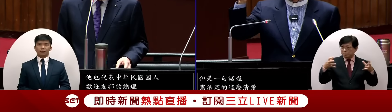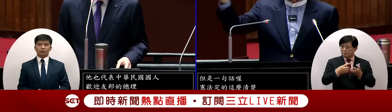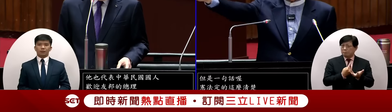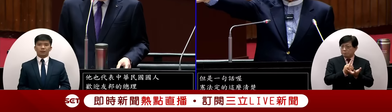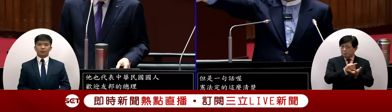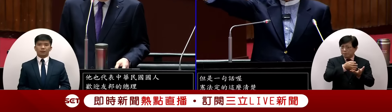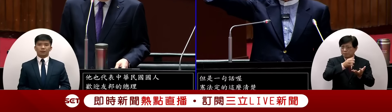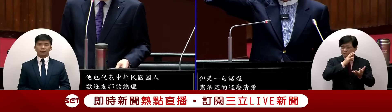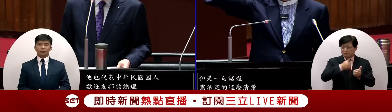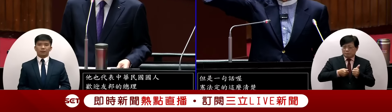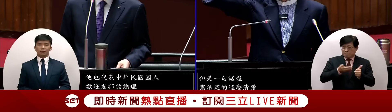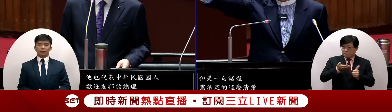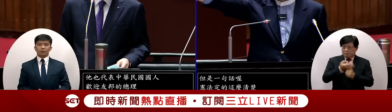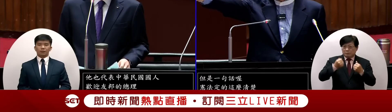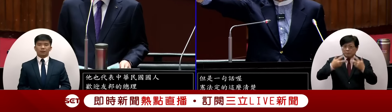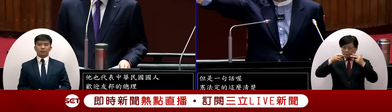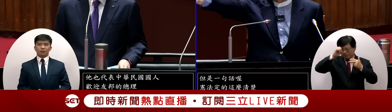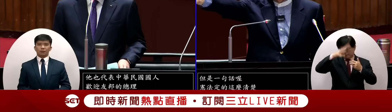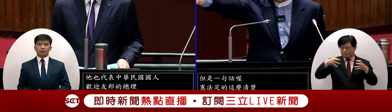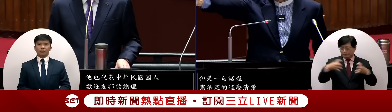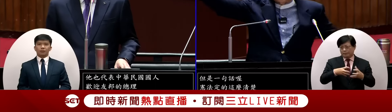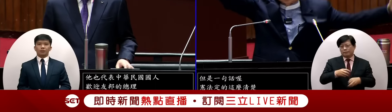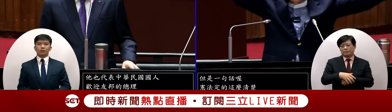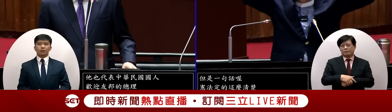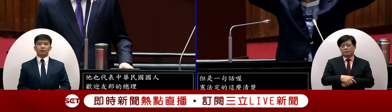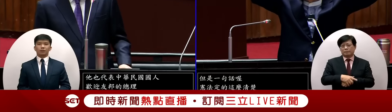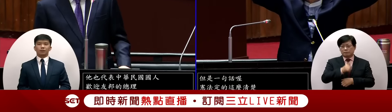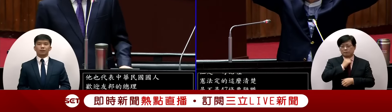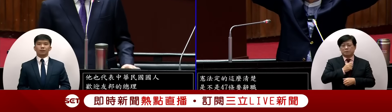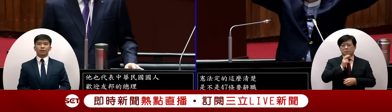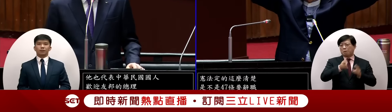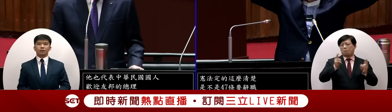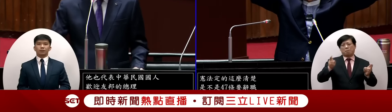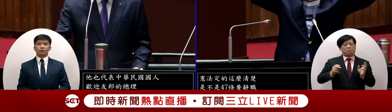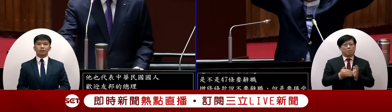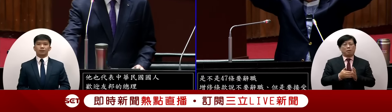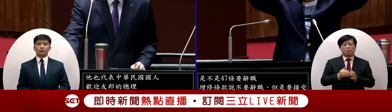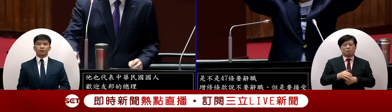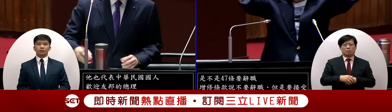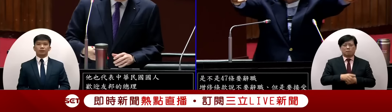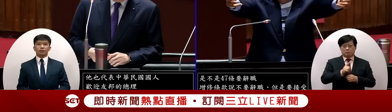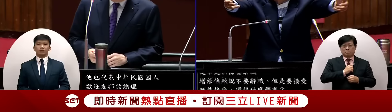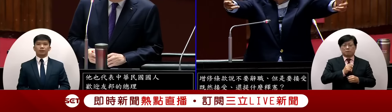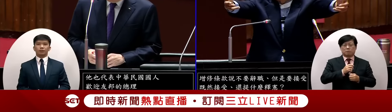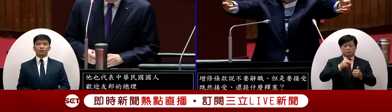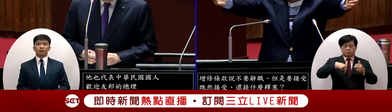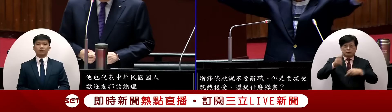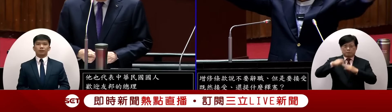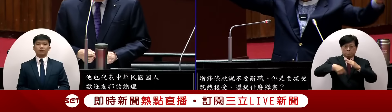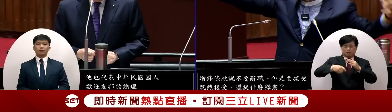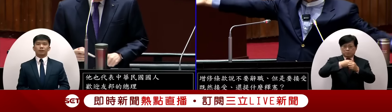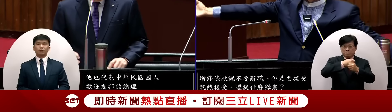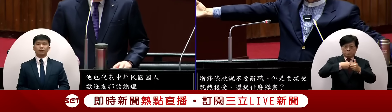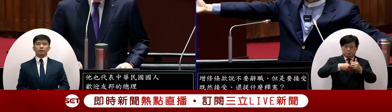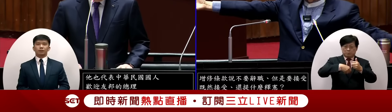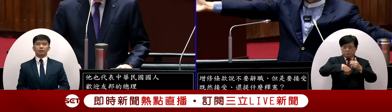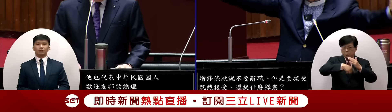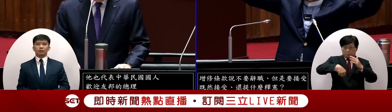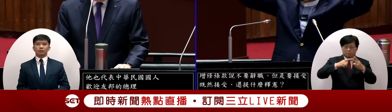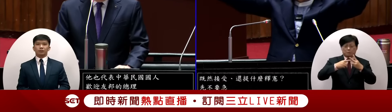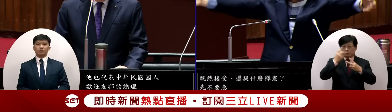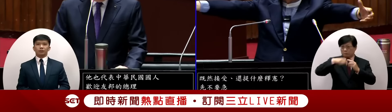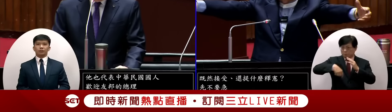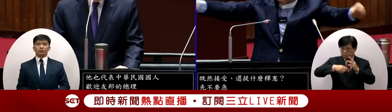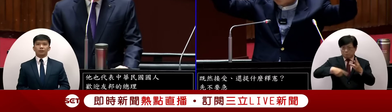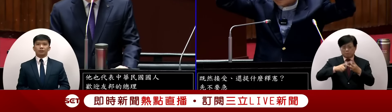入追杀在野党的行列，他一声令下，调动你行政院，调动监察院，调